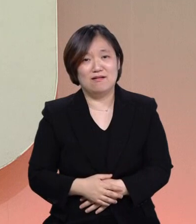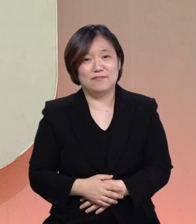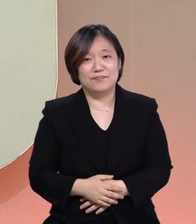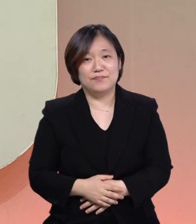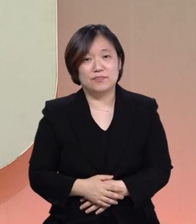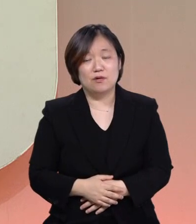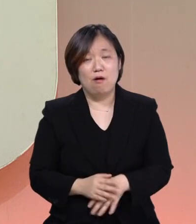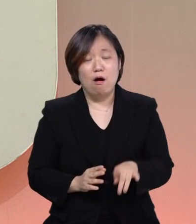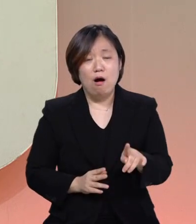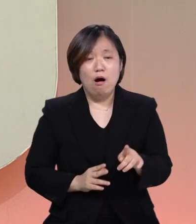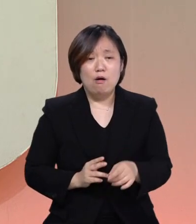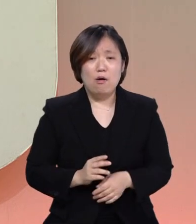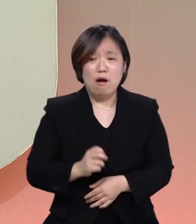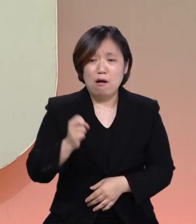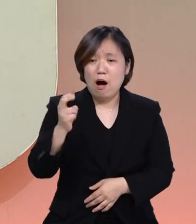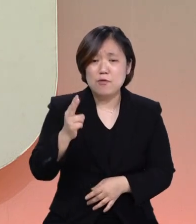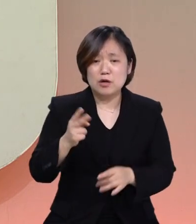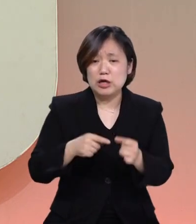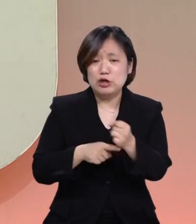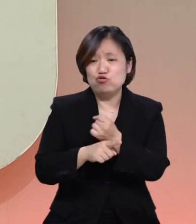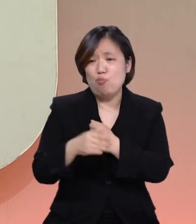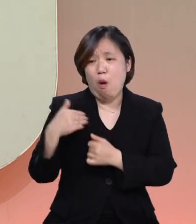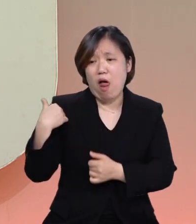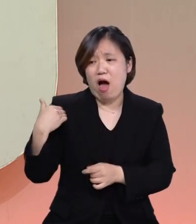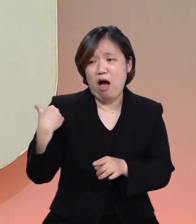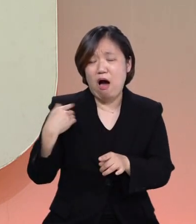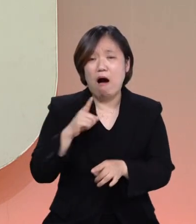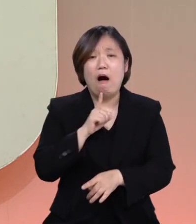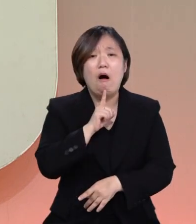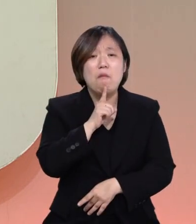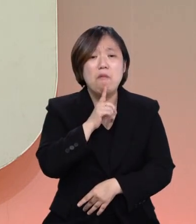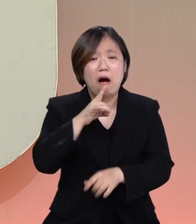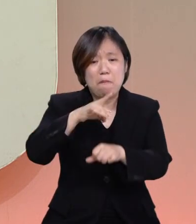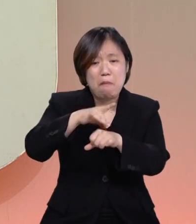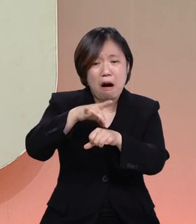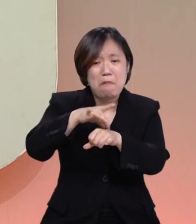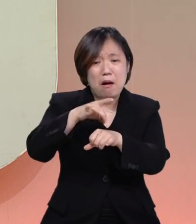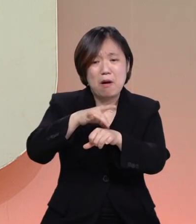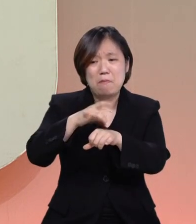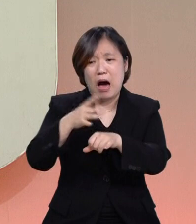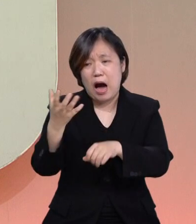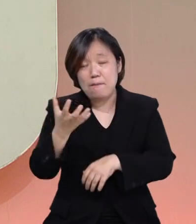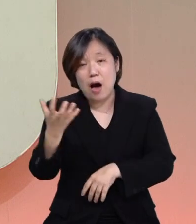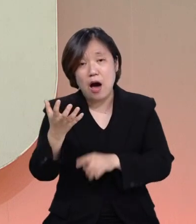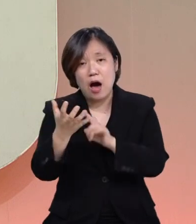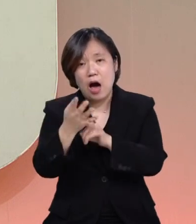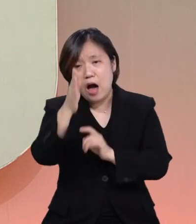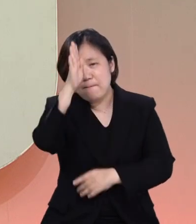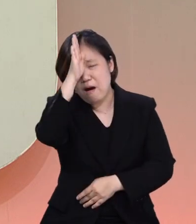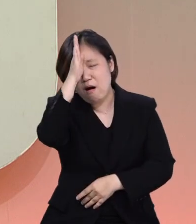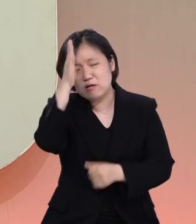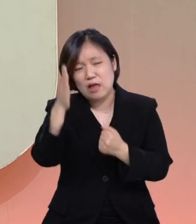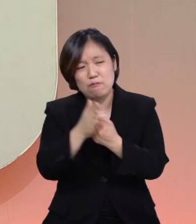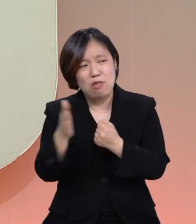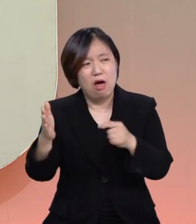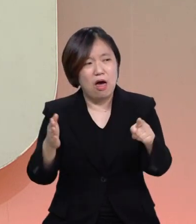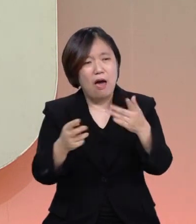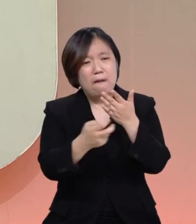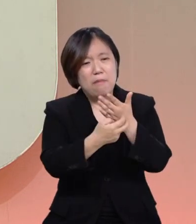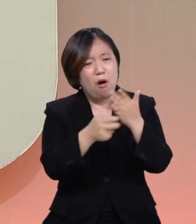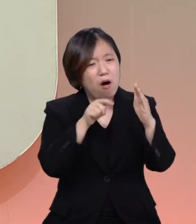20년 동안 갑자기 이유를 알 수 없는이 오른쪽 골반뼈의 통증 때문에 병원에도